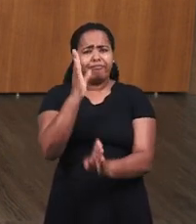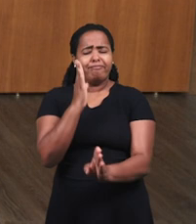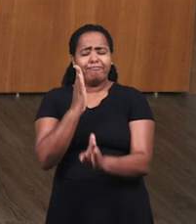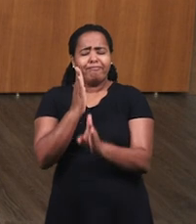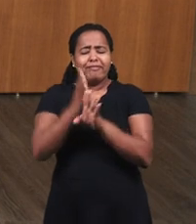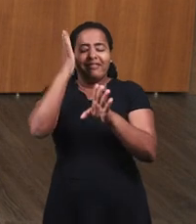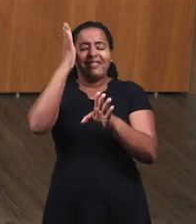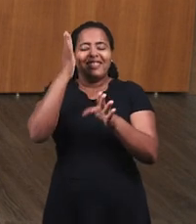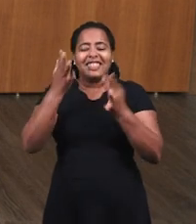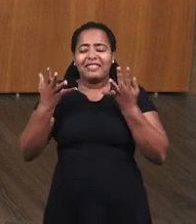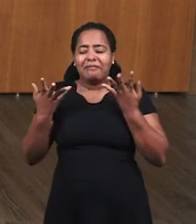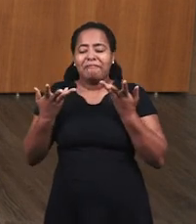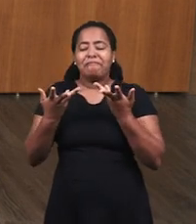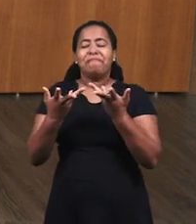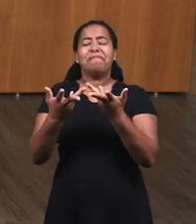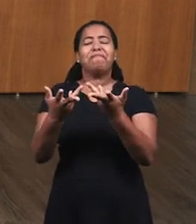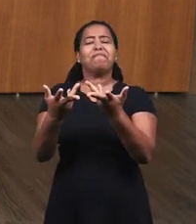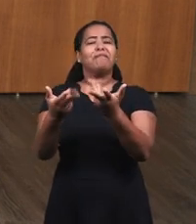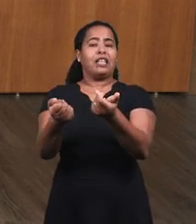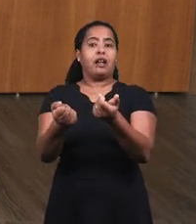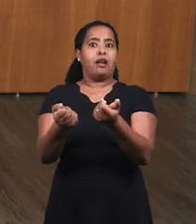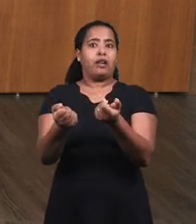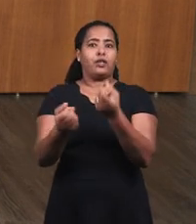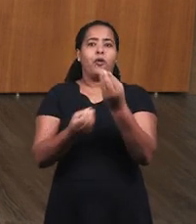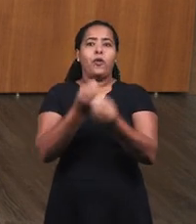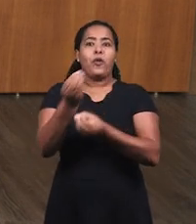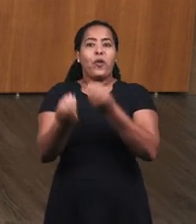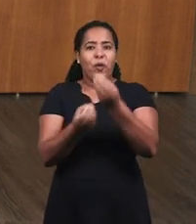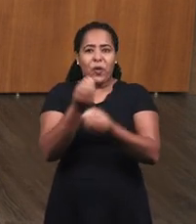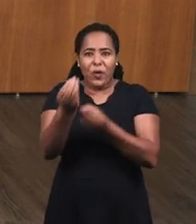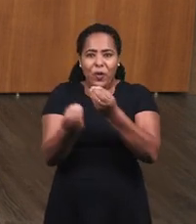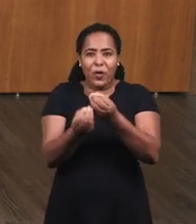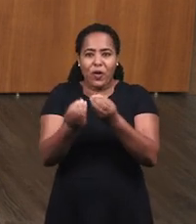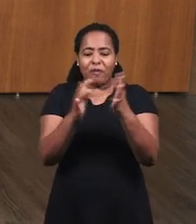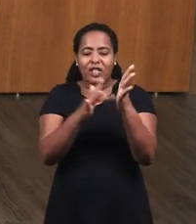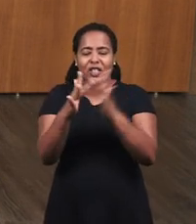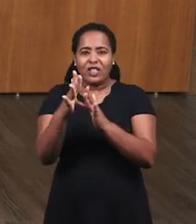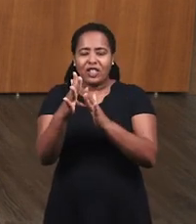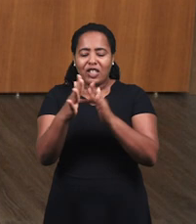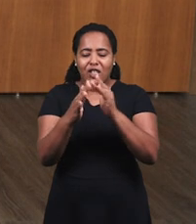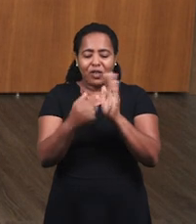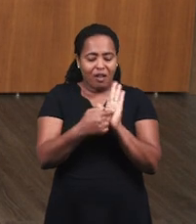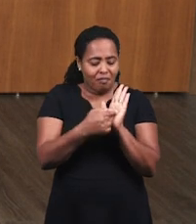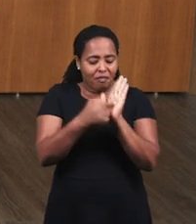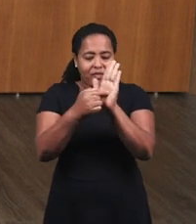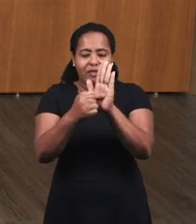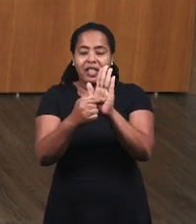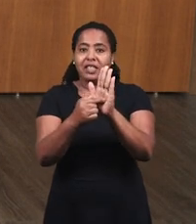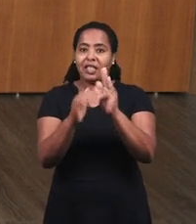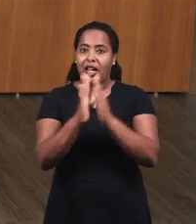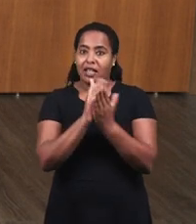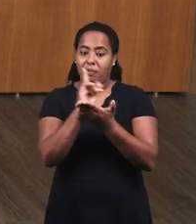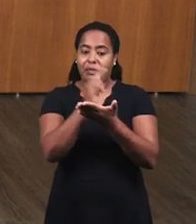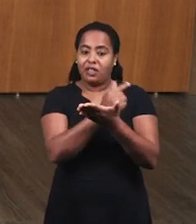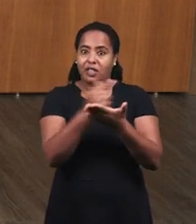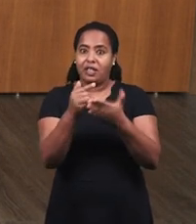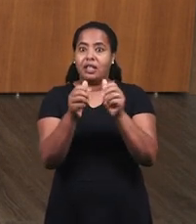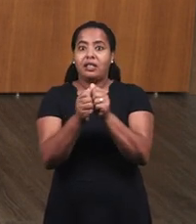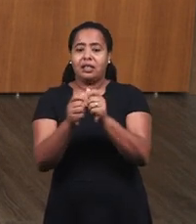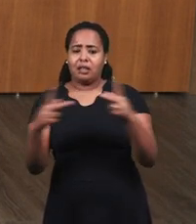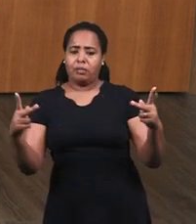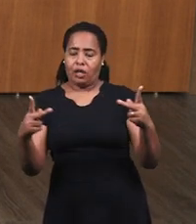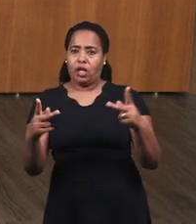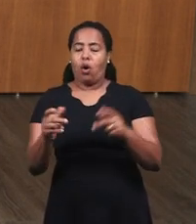программе сегодня вы чудным образом начнете обнаруживать для себя, как Иисус проявляется во всей